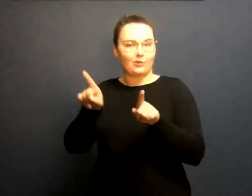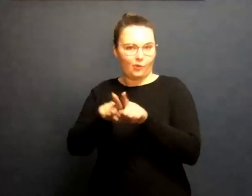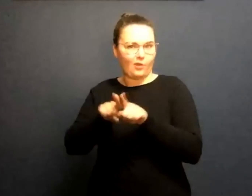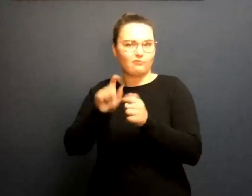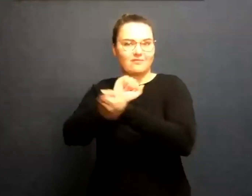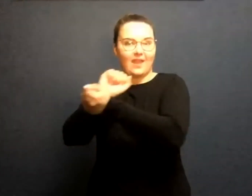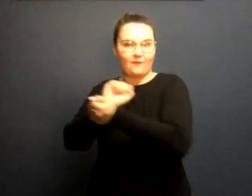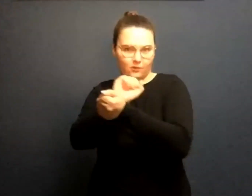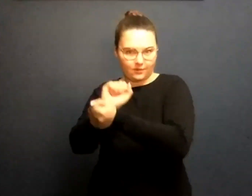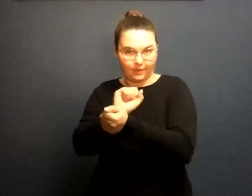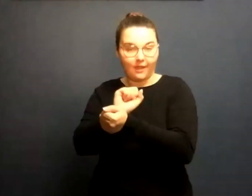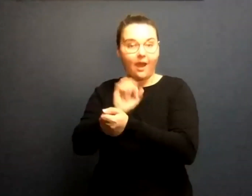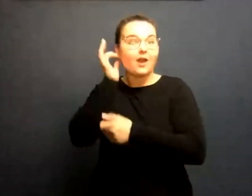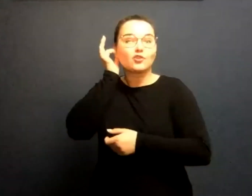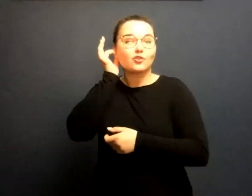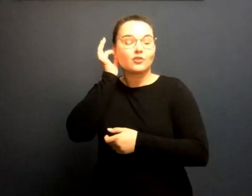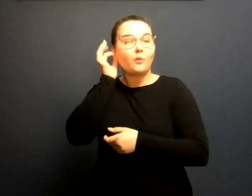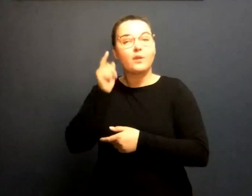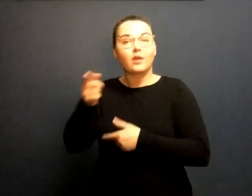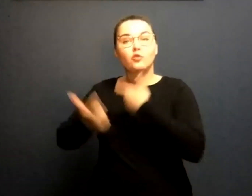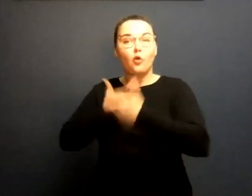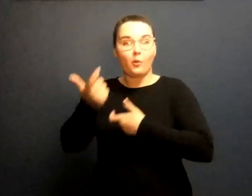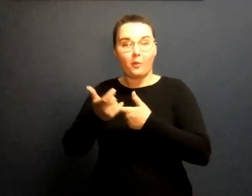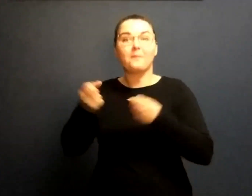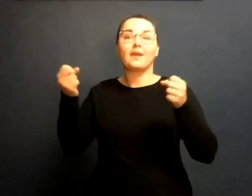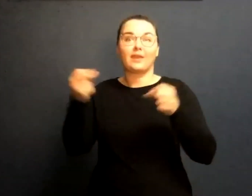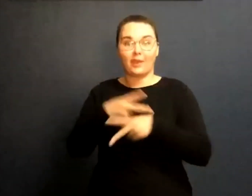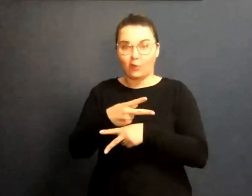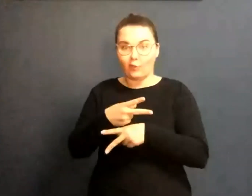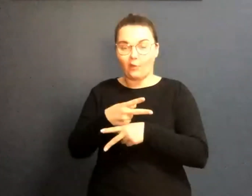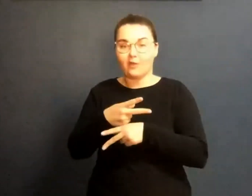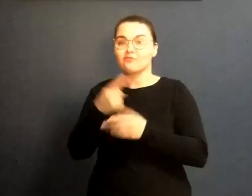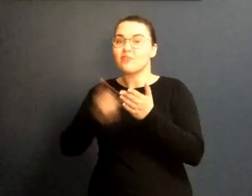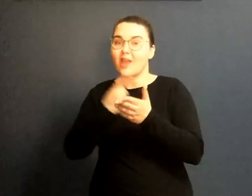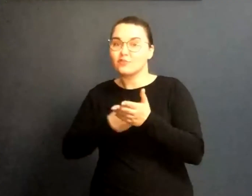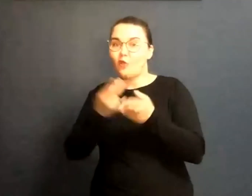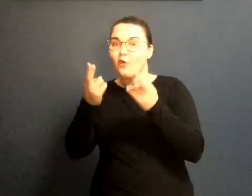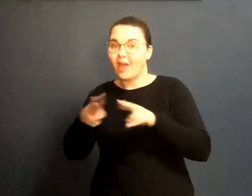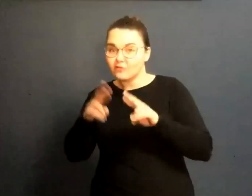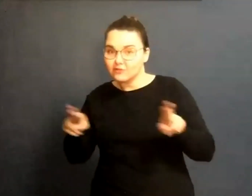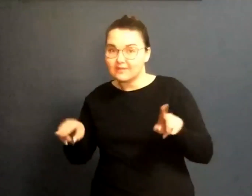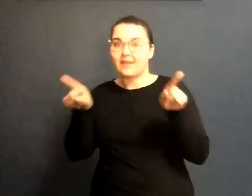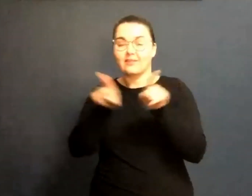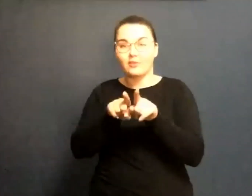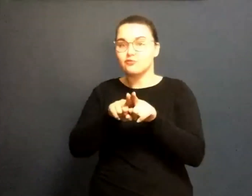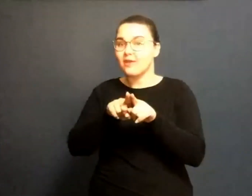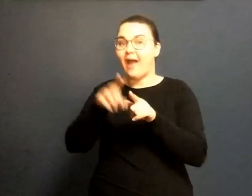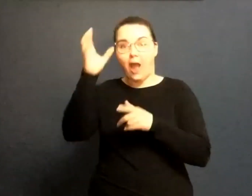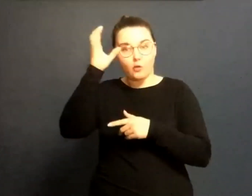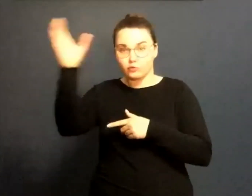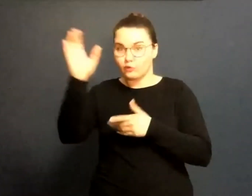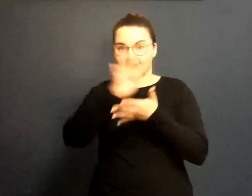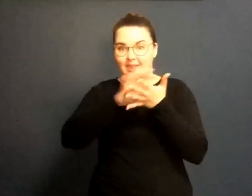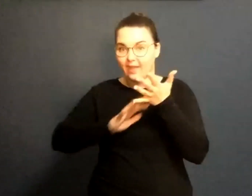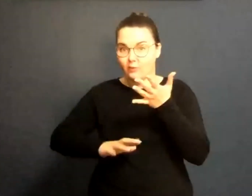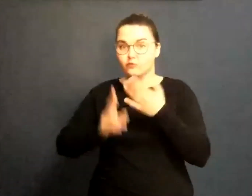kobiety, nie mężczyźni. Często reżyserką, czy też autorką scenariusza jest kobieta. Czyli odchodzimy trochę